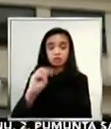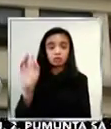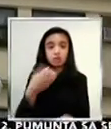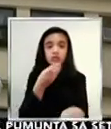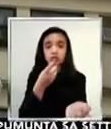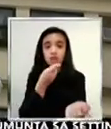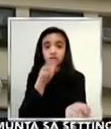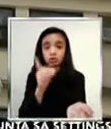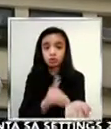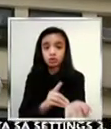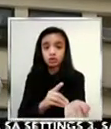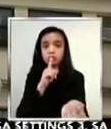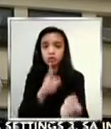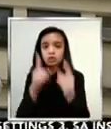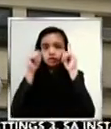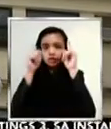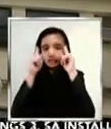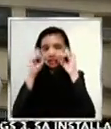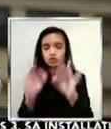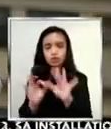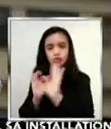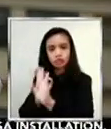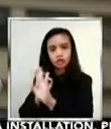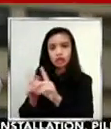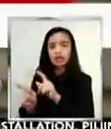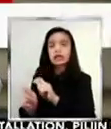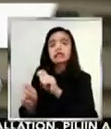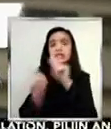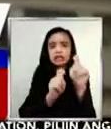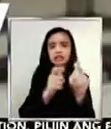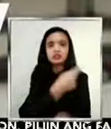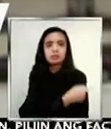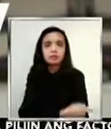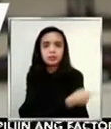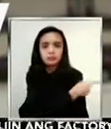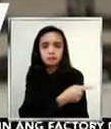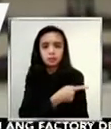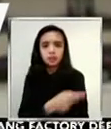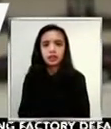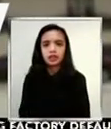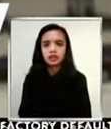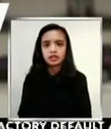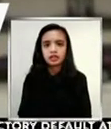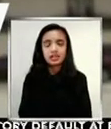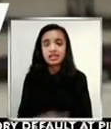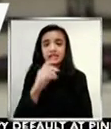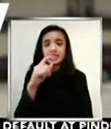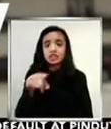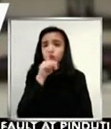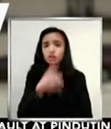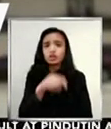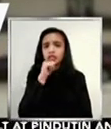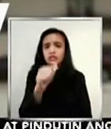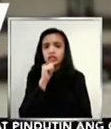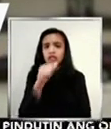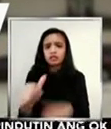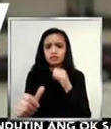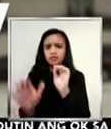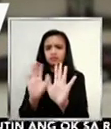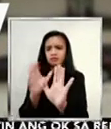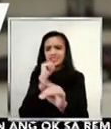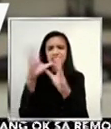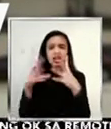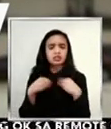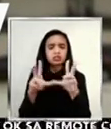na ilipat ang pasyente. Hindi po namin sila pinapangyan. Actually, we're welcoming po sana na ipasok na lang po sa ER. Pero